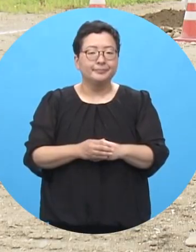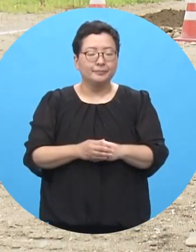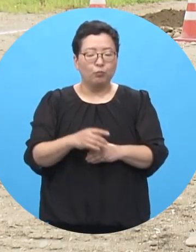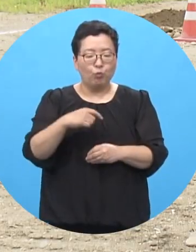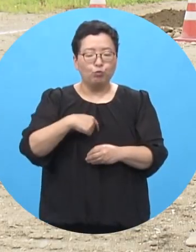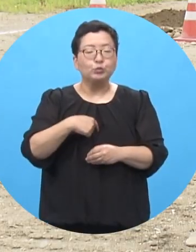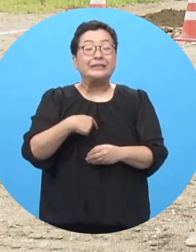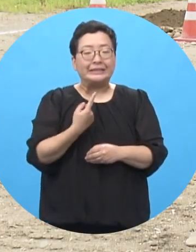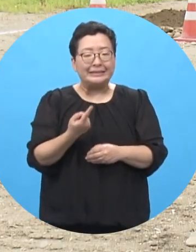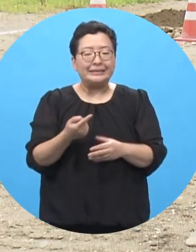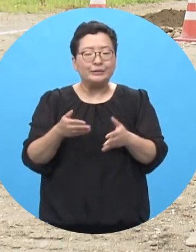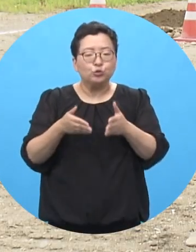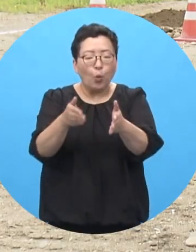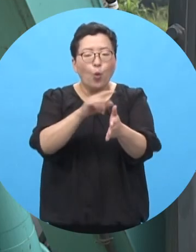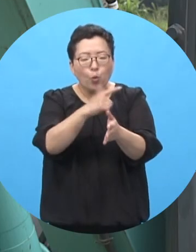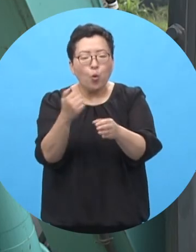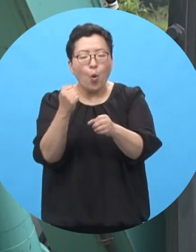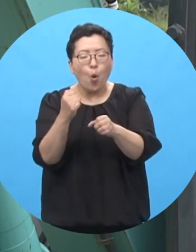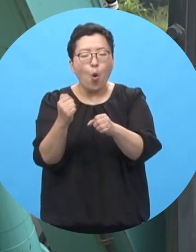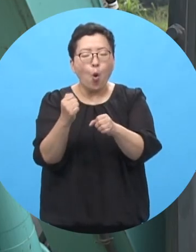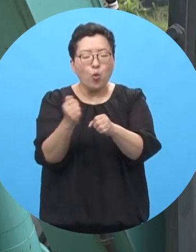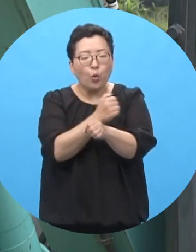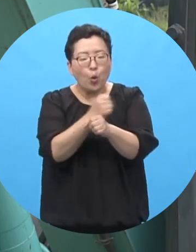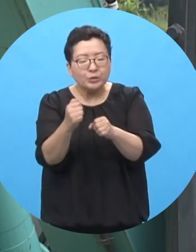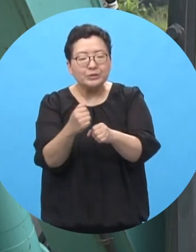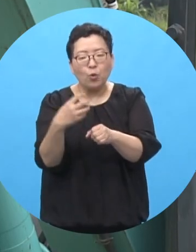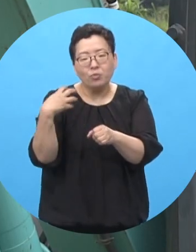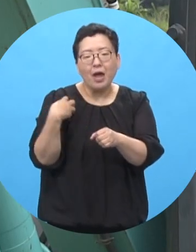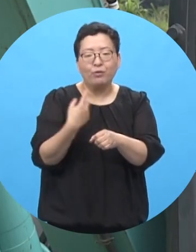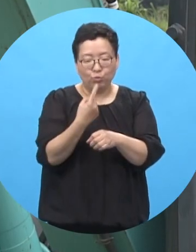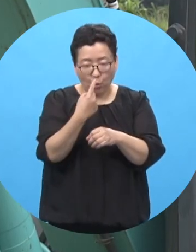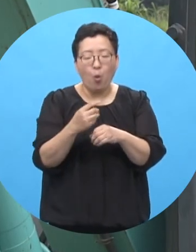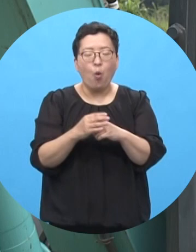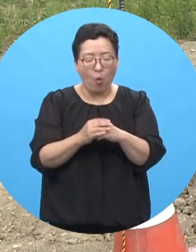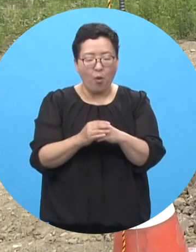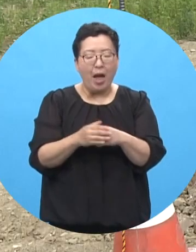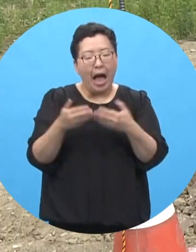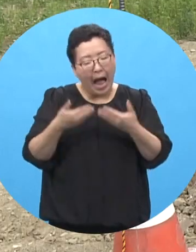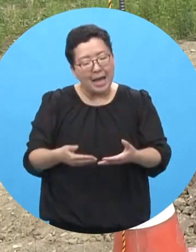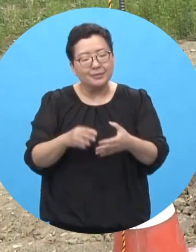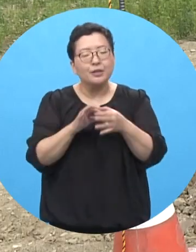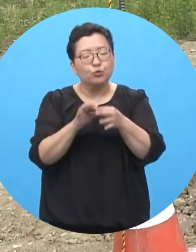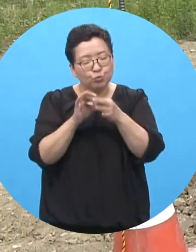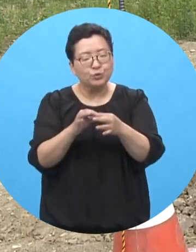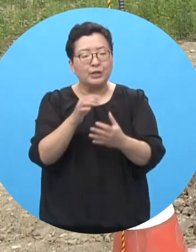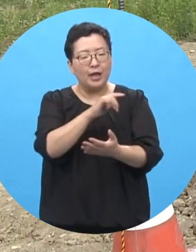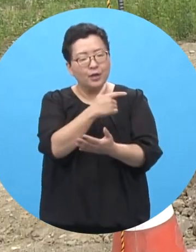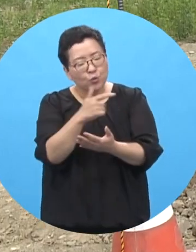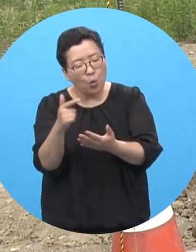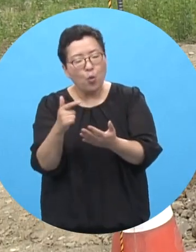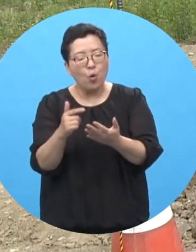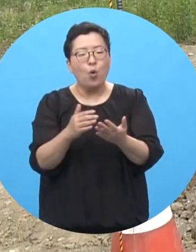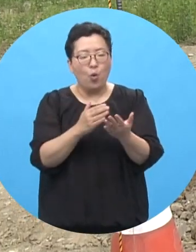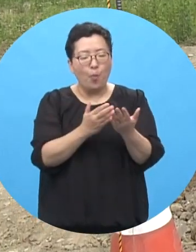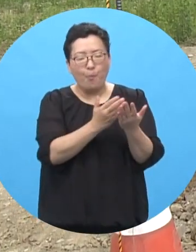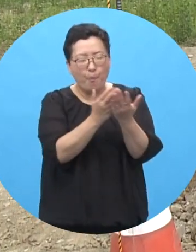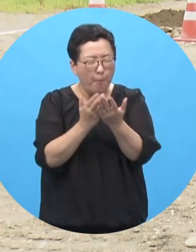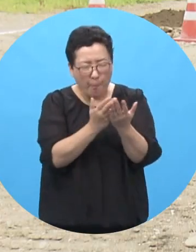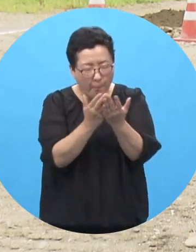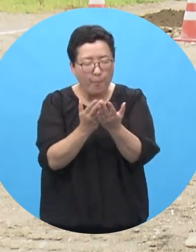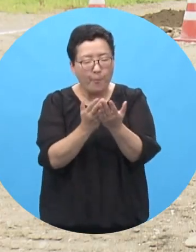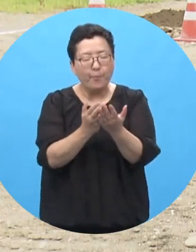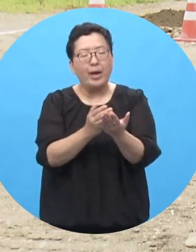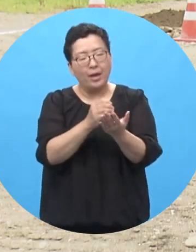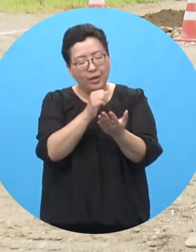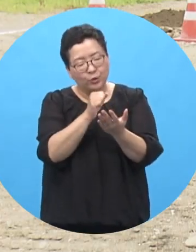僕自身も土木工事してて、やっぱり安全についてやっぱり工事中の事故っていうのが多いんで、やっぱそれについてよく学べた